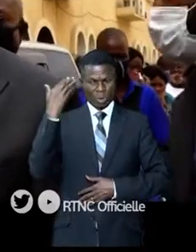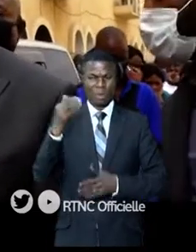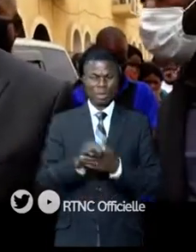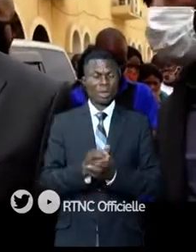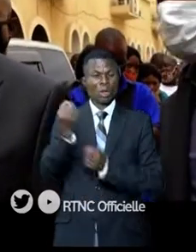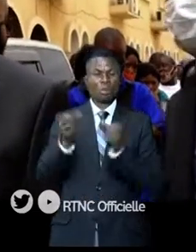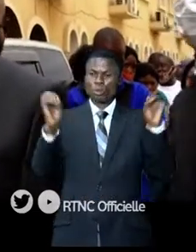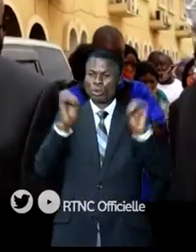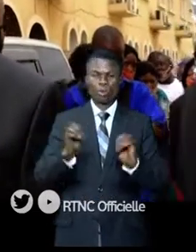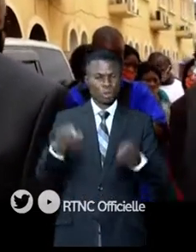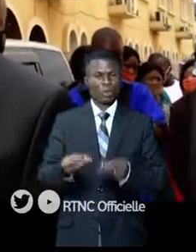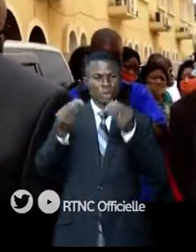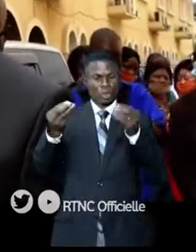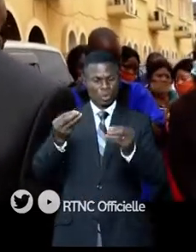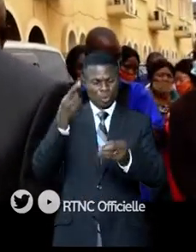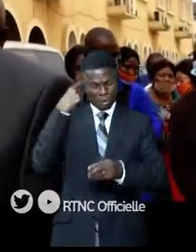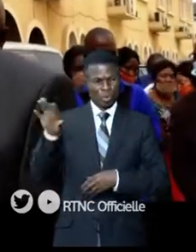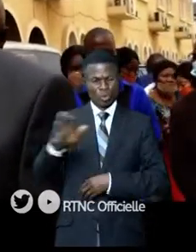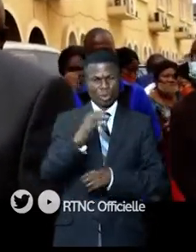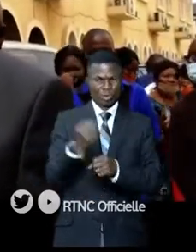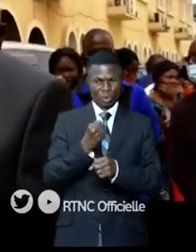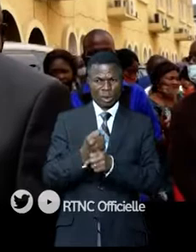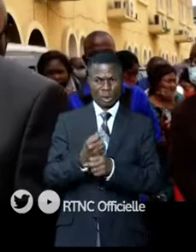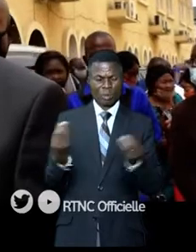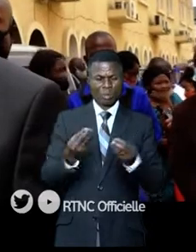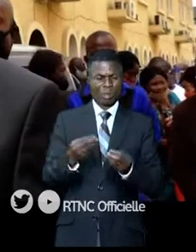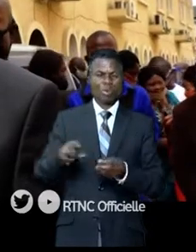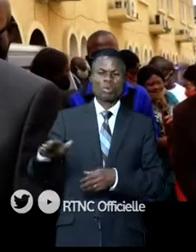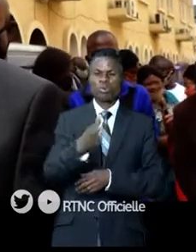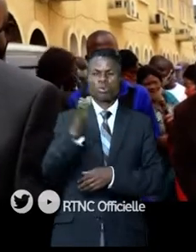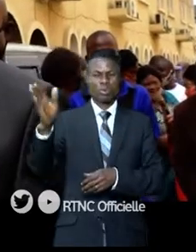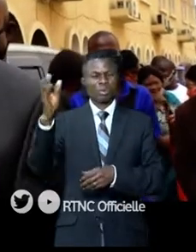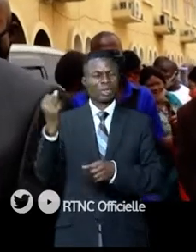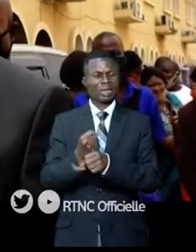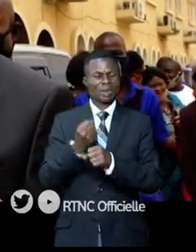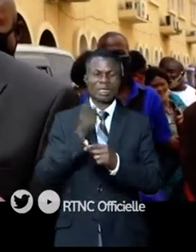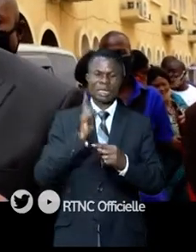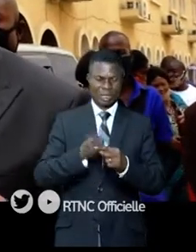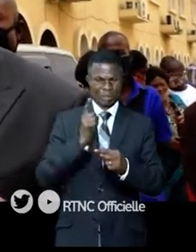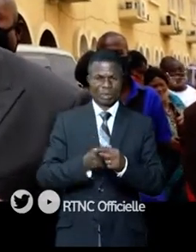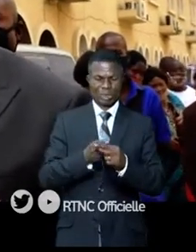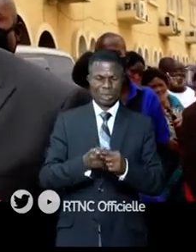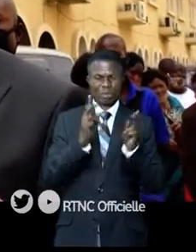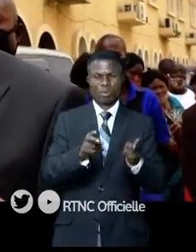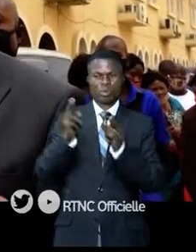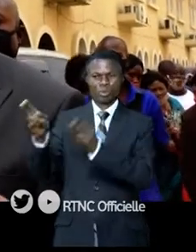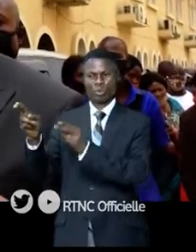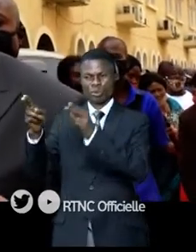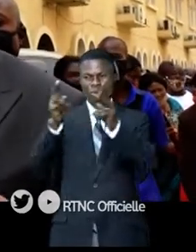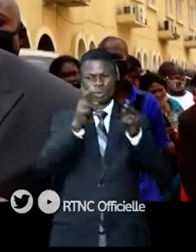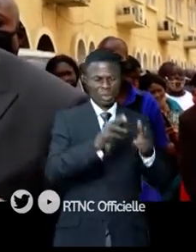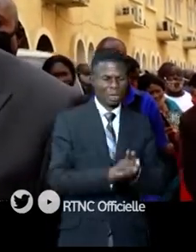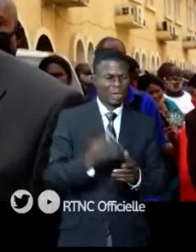aucun véhicule qui a été trouvé, ce qui rendait très difficile le travail de l'intendance, le travail